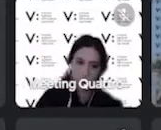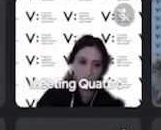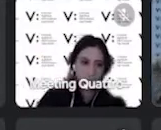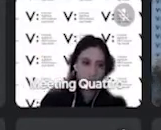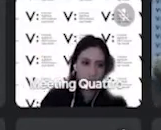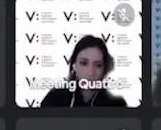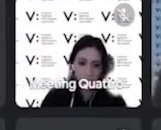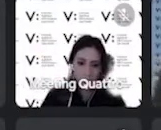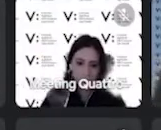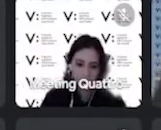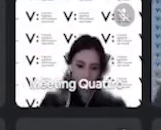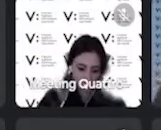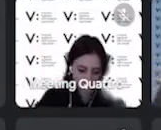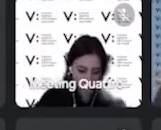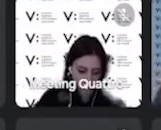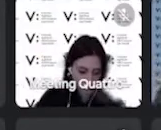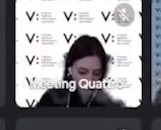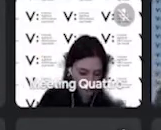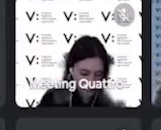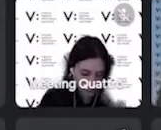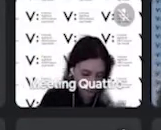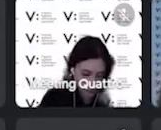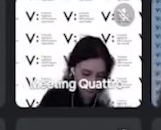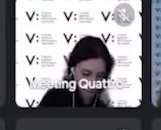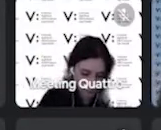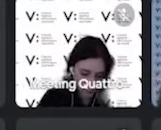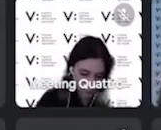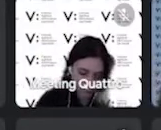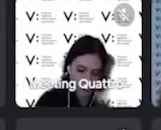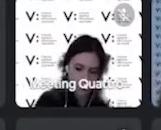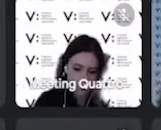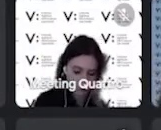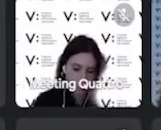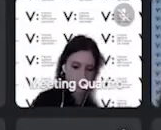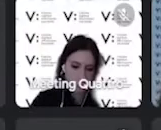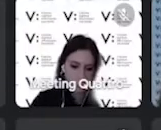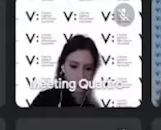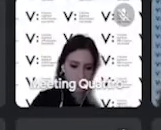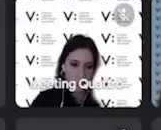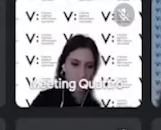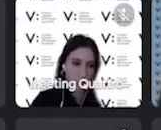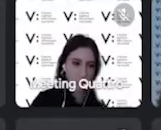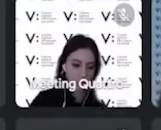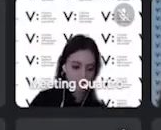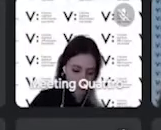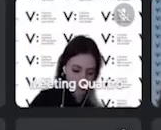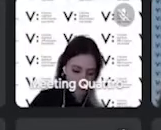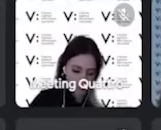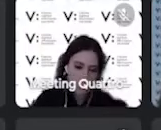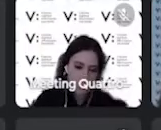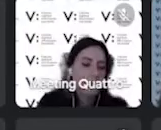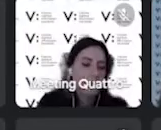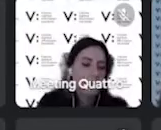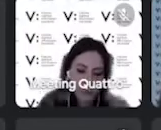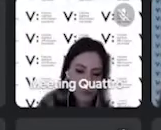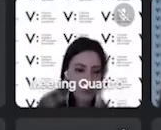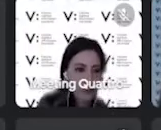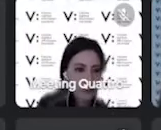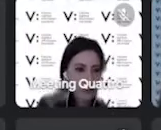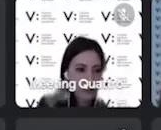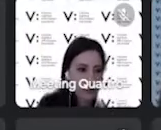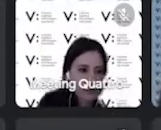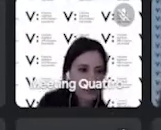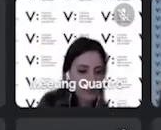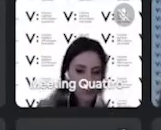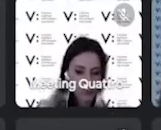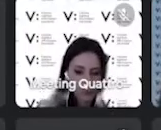un concorso pubblico. Il concorso, diciamo, una volta, ecco, forse se non ricordo male,